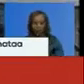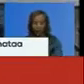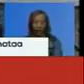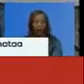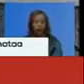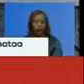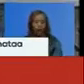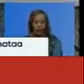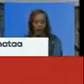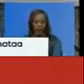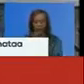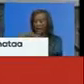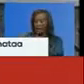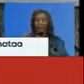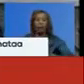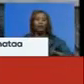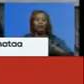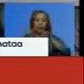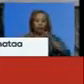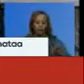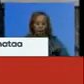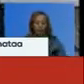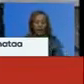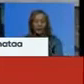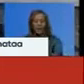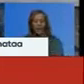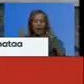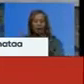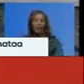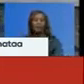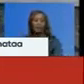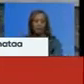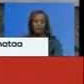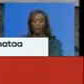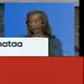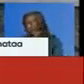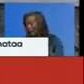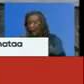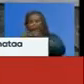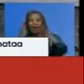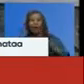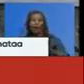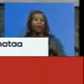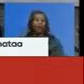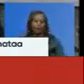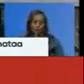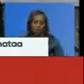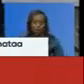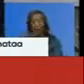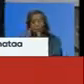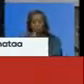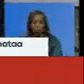አሁንም ይህ የስልጣን ሽግግር አዲስ ምዕራፍ የምንጀምርበት ሌላ ታሪካዊ እድል ነው።